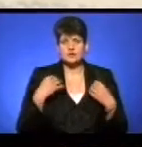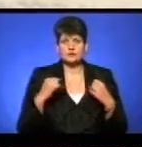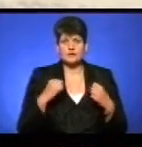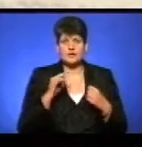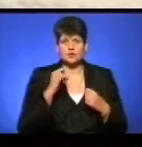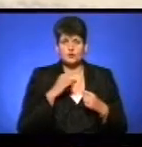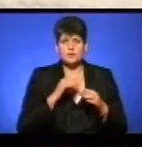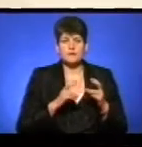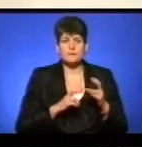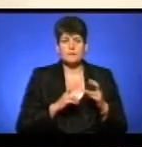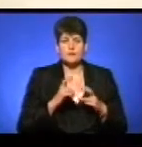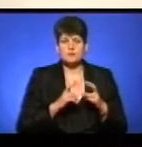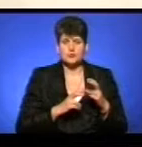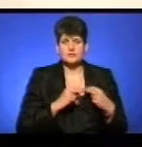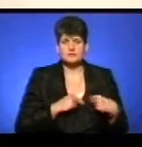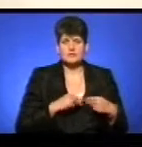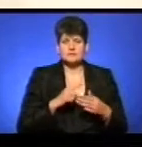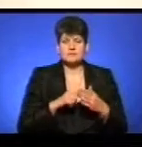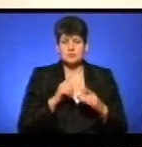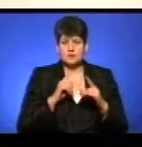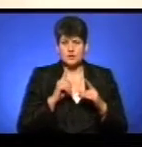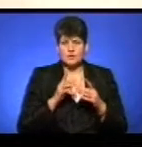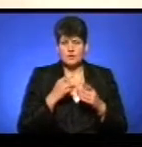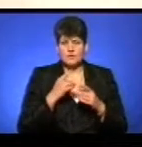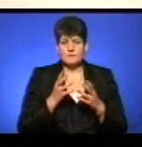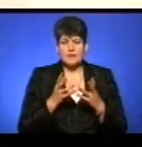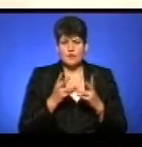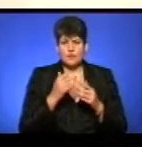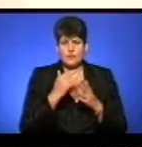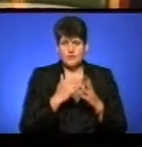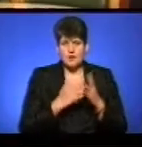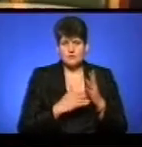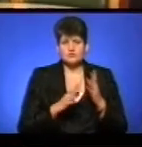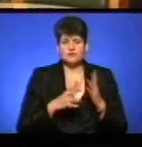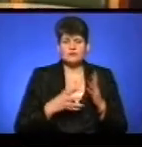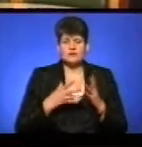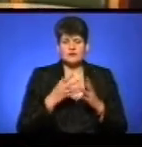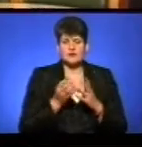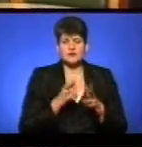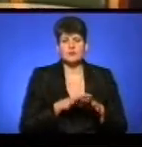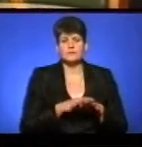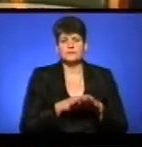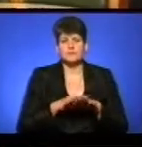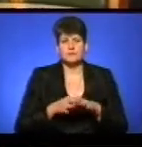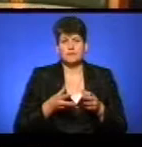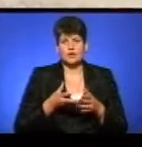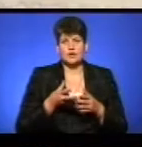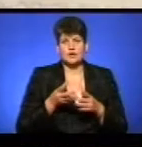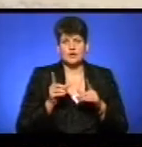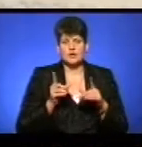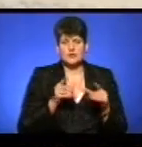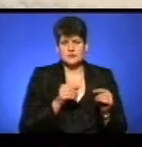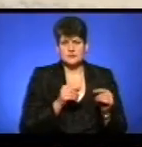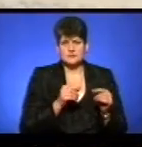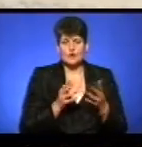промисловості та праці міськради Тетяна Корчак перерахувала чинники, які впливають на розрахунок тарифів на проїзд у громадському транспорті. З